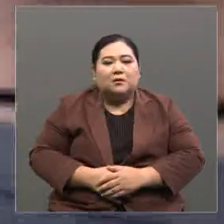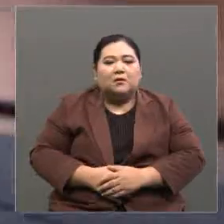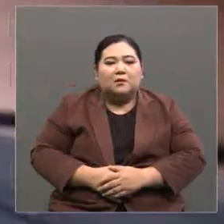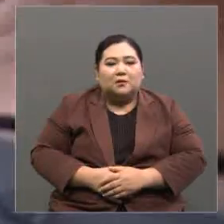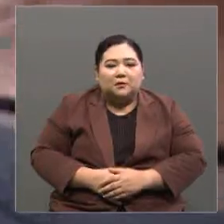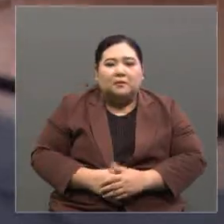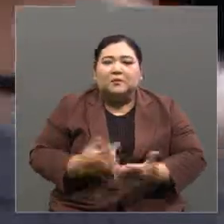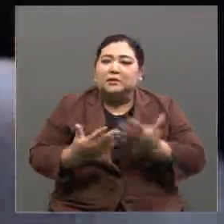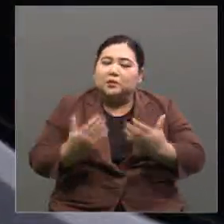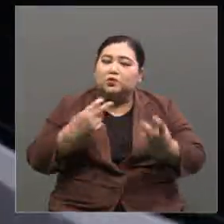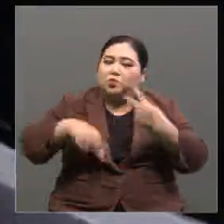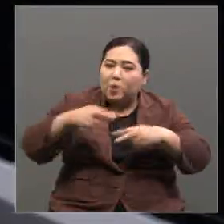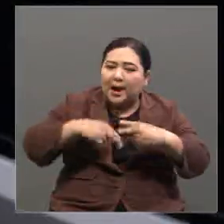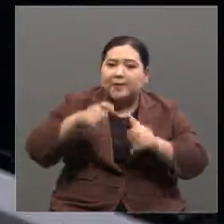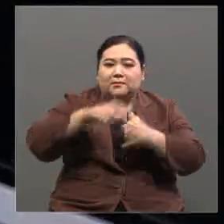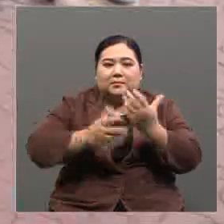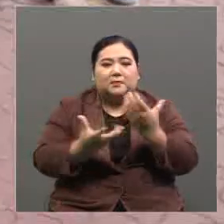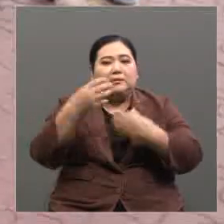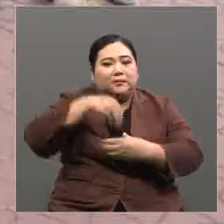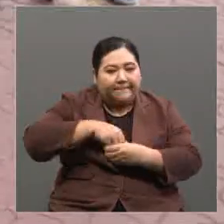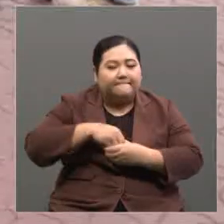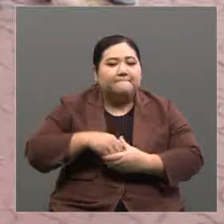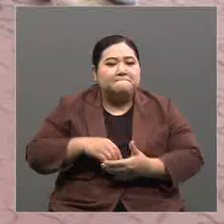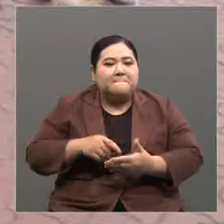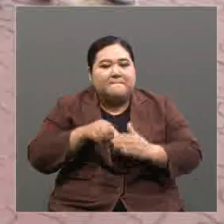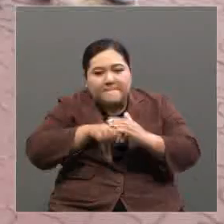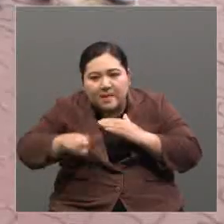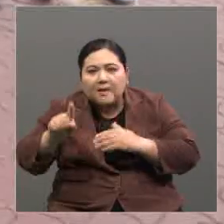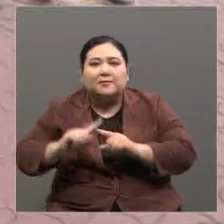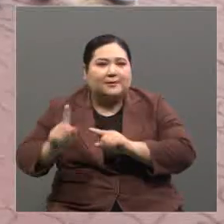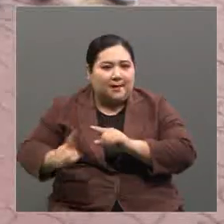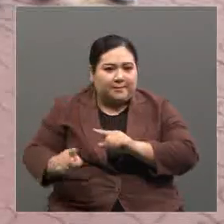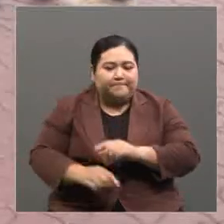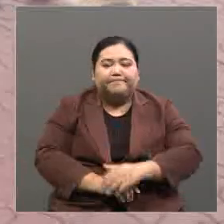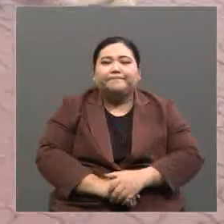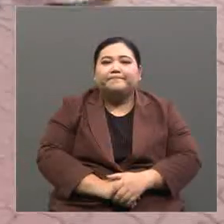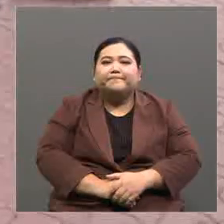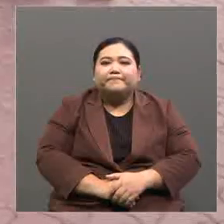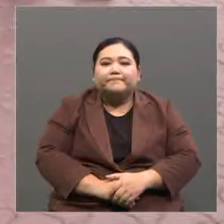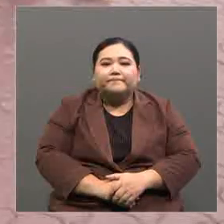การถูกกำกับดูแลด้านจริยธรรมจากองค์กรวิชาชีพสื่อมวลชนค่ะ